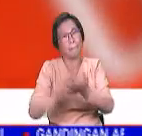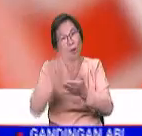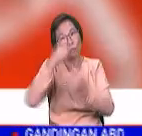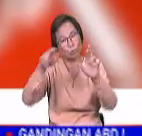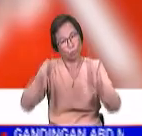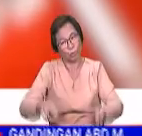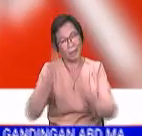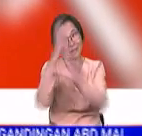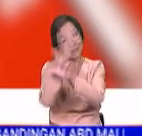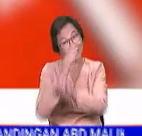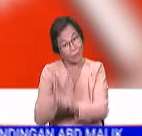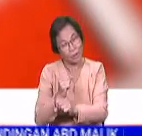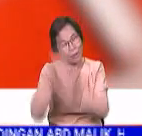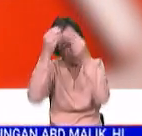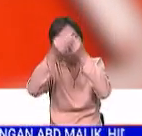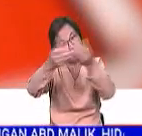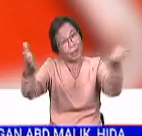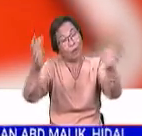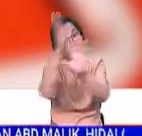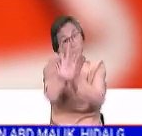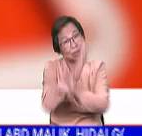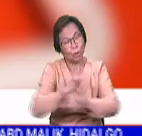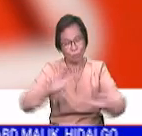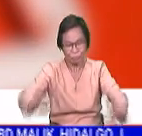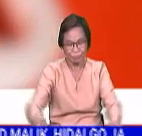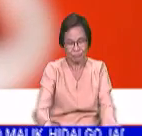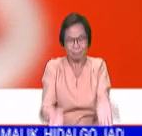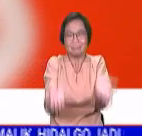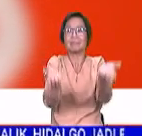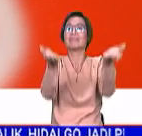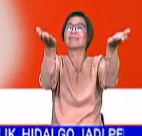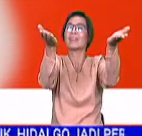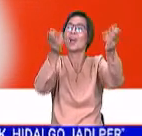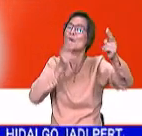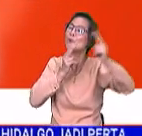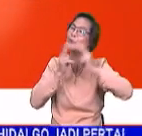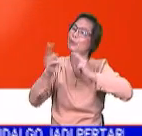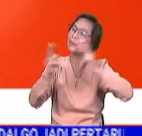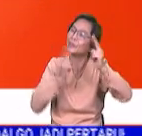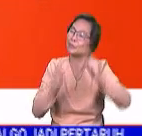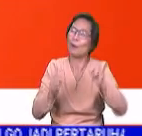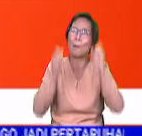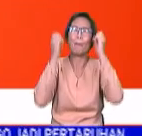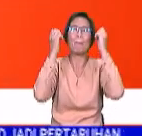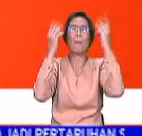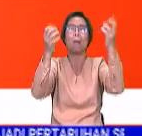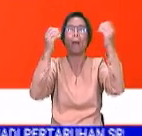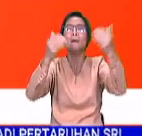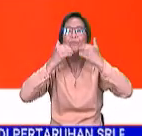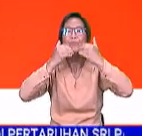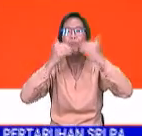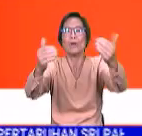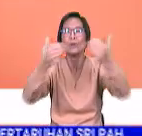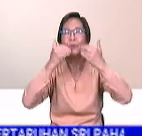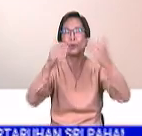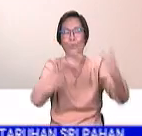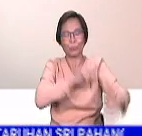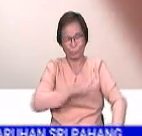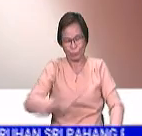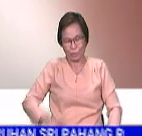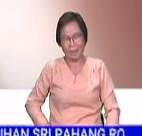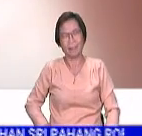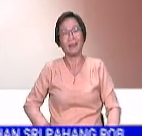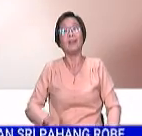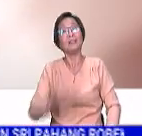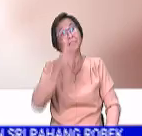kepada rakyat Serawak beliau memberitahu Serawak menjunjung kasih dan mengucapkan setinggi-tinggi terima kasih kepada yang di-pertuan